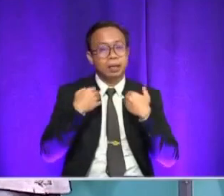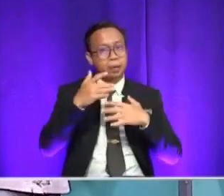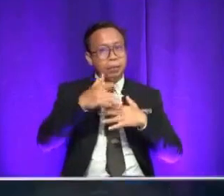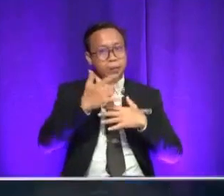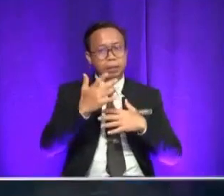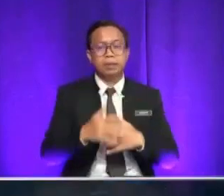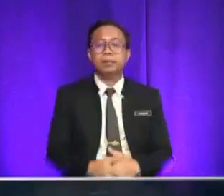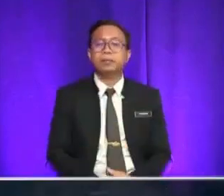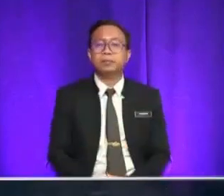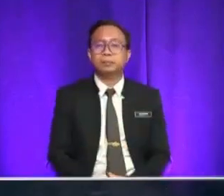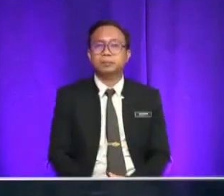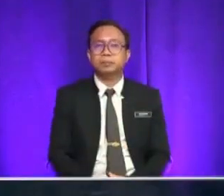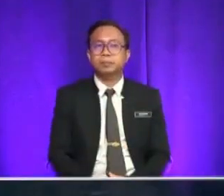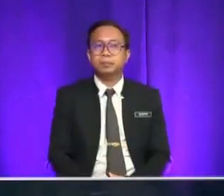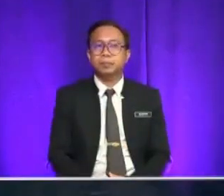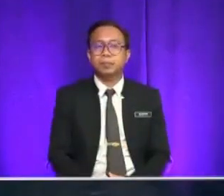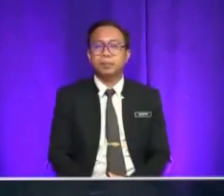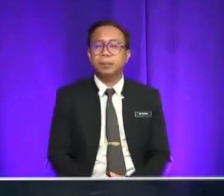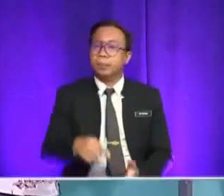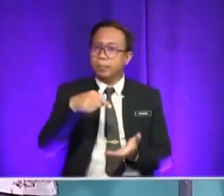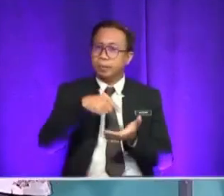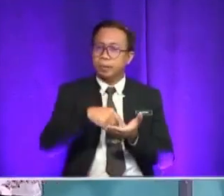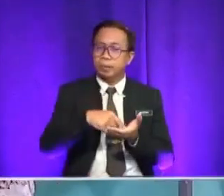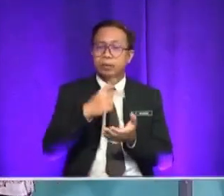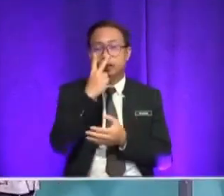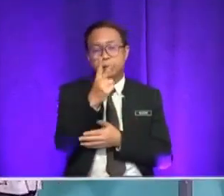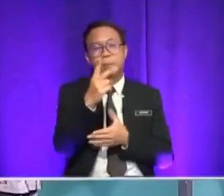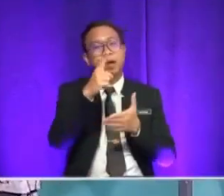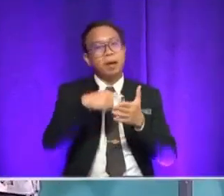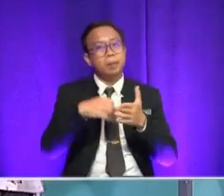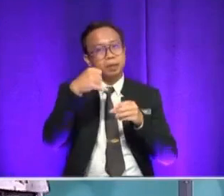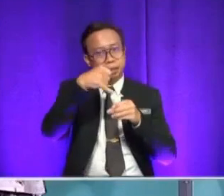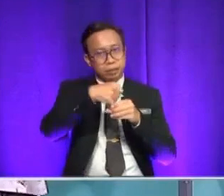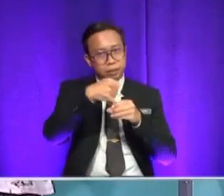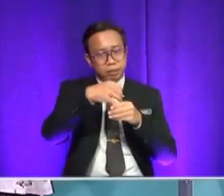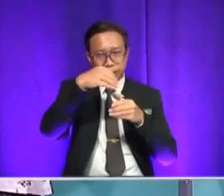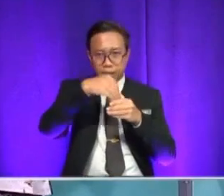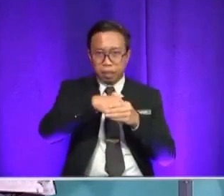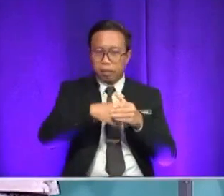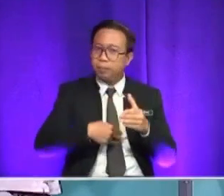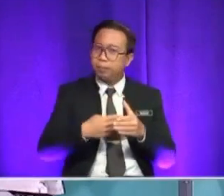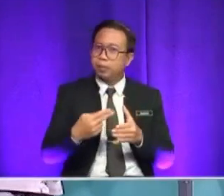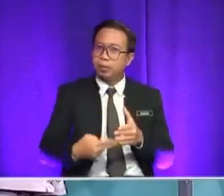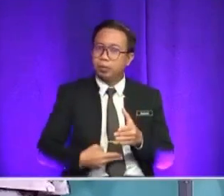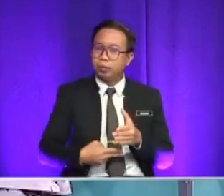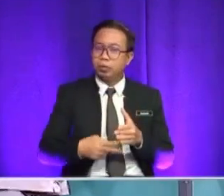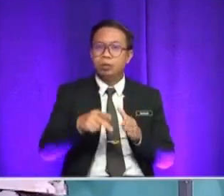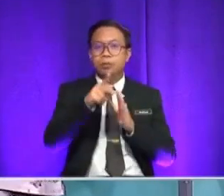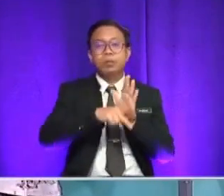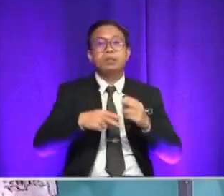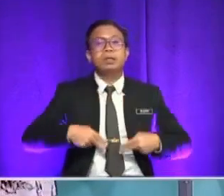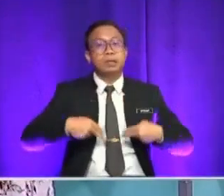tu. Okey. Jadi dekat sini kita nampak apa isi dalam perut penghidup talian terus